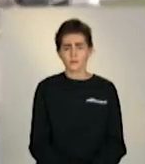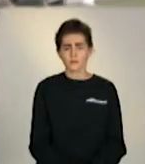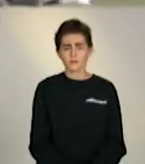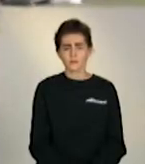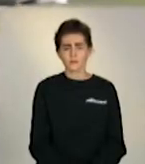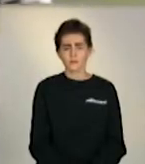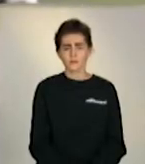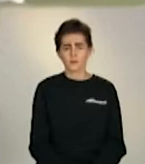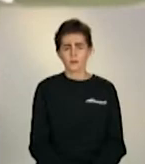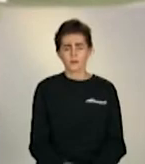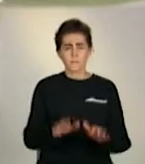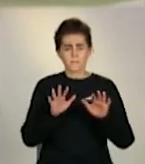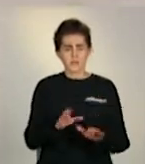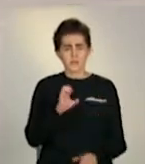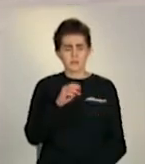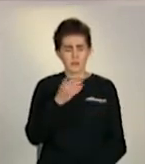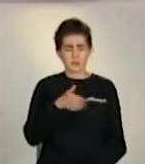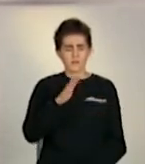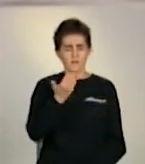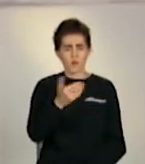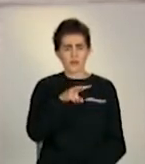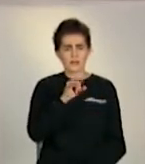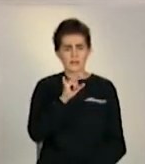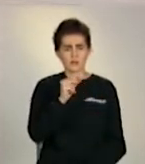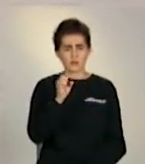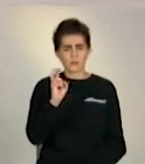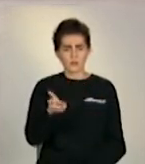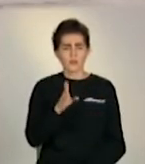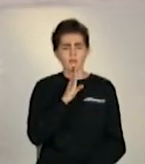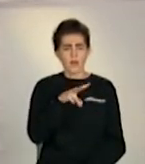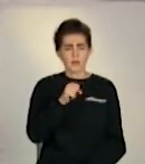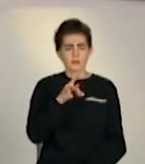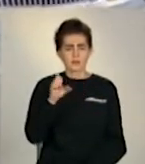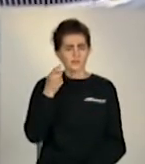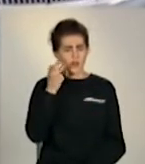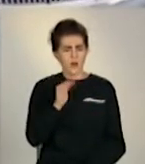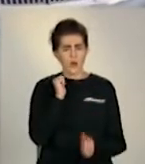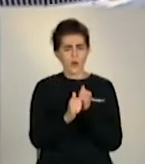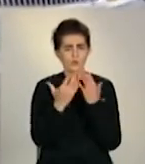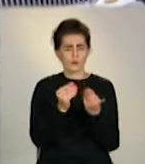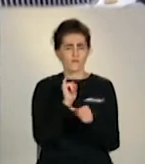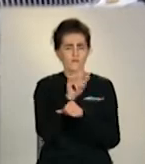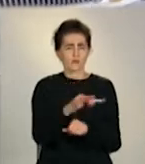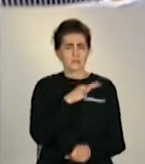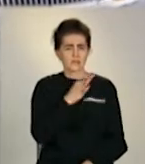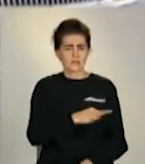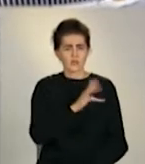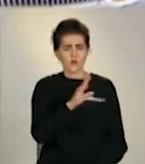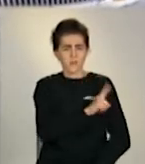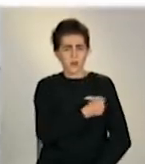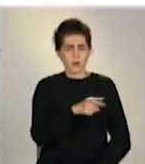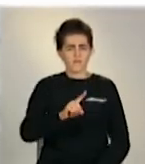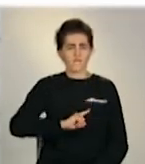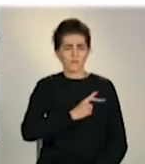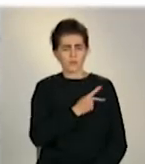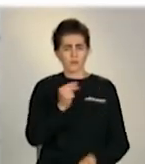З містечка Супутника Привілля до центру Лисичанська пані Лариса змушена їздити щодня в лікарню до сина. Обурена. Проїзд подорожчав аж